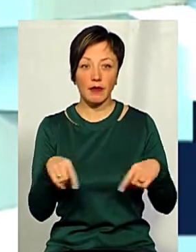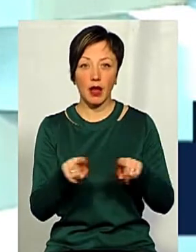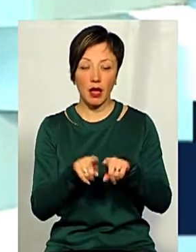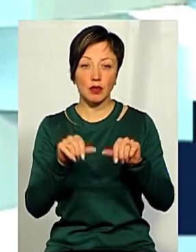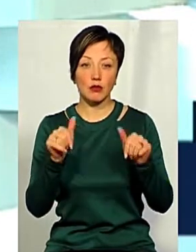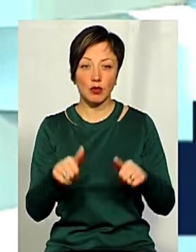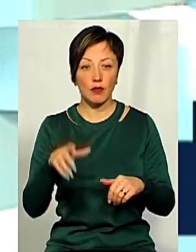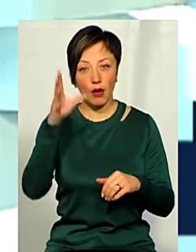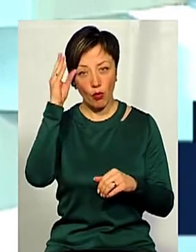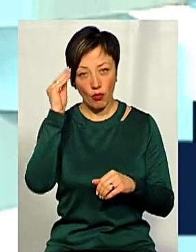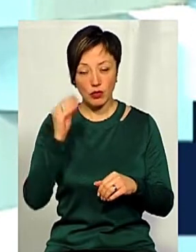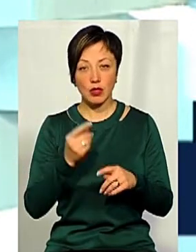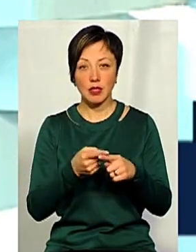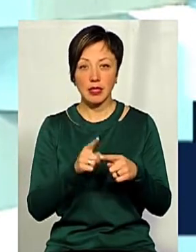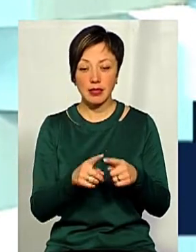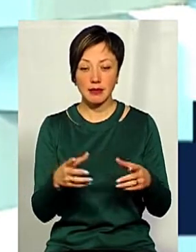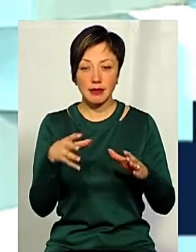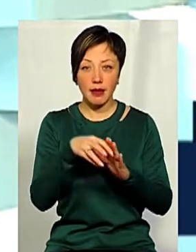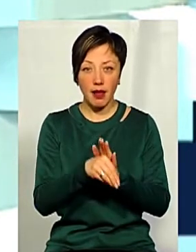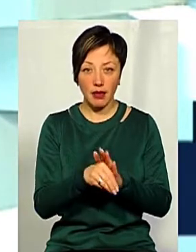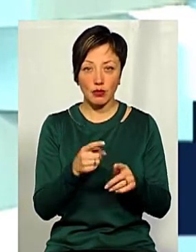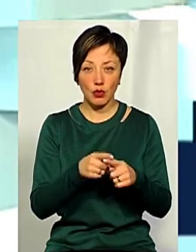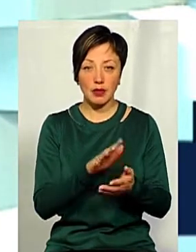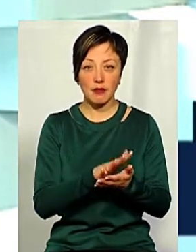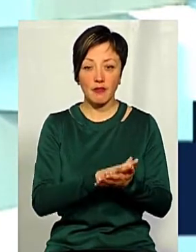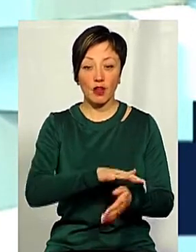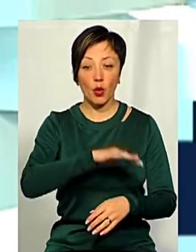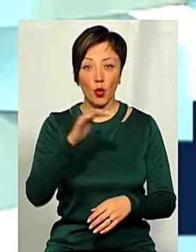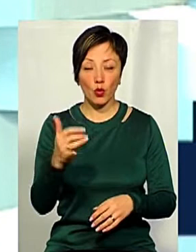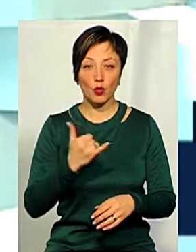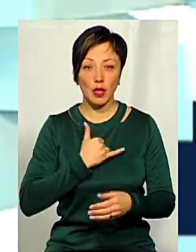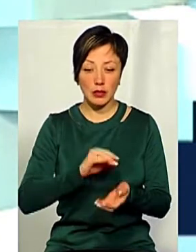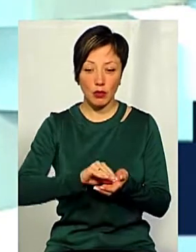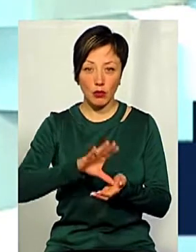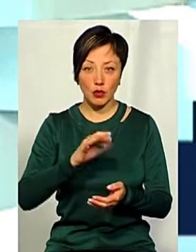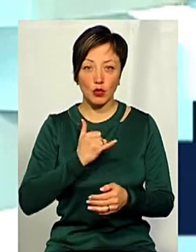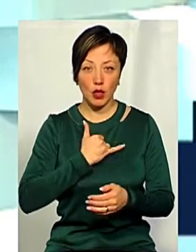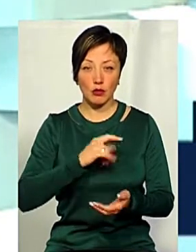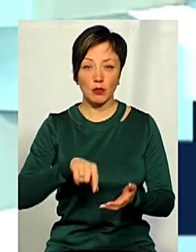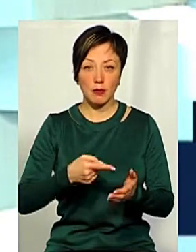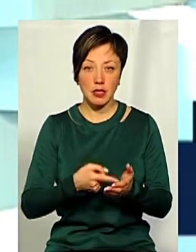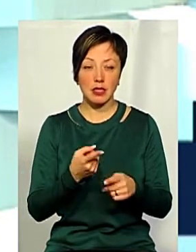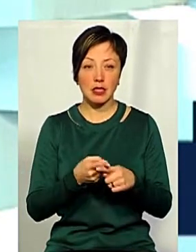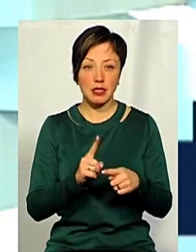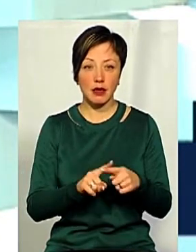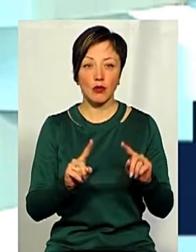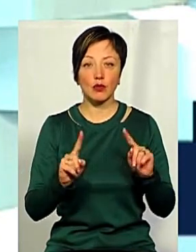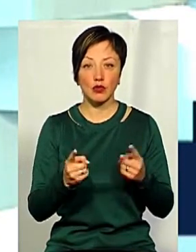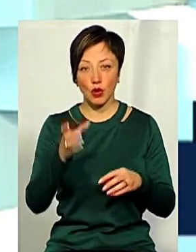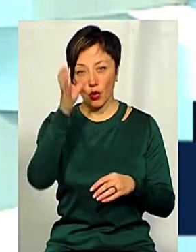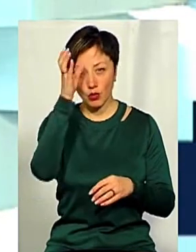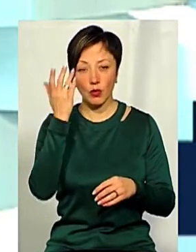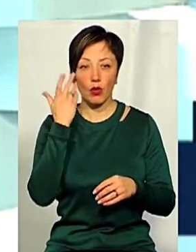спосіб, враховуючи морфологічний склад тих відходів, які у нас накопичуються в нашому місті, це було дуже розумно,